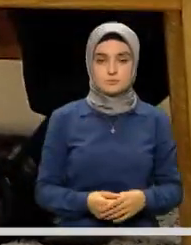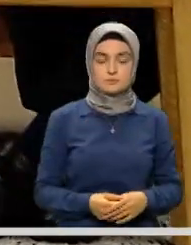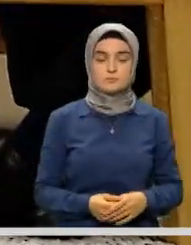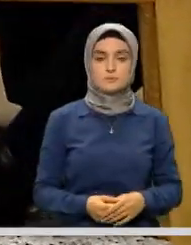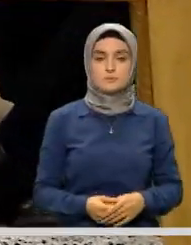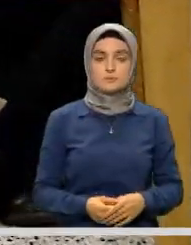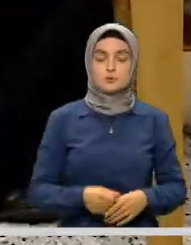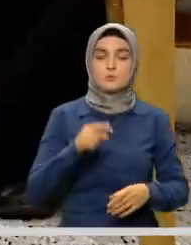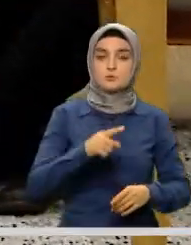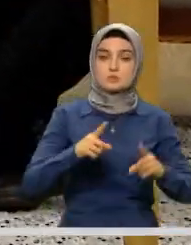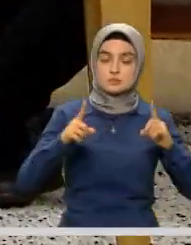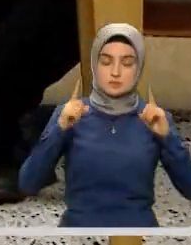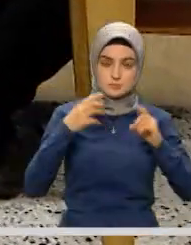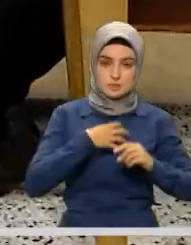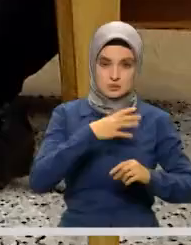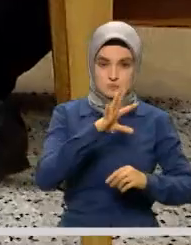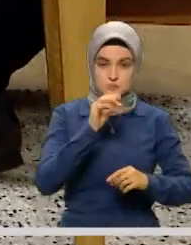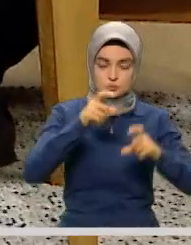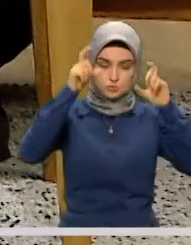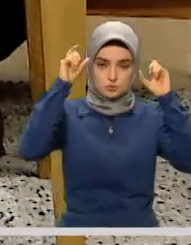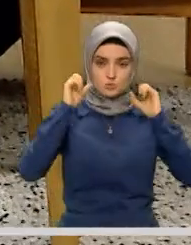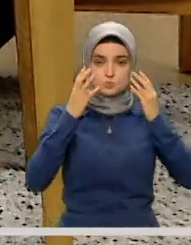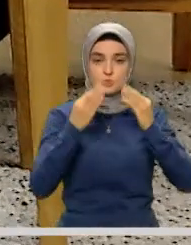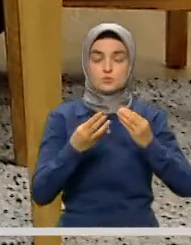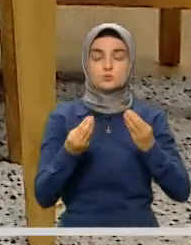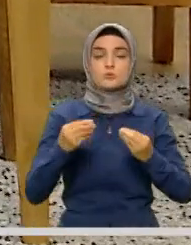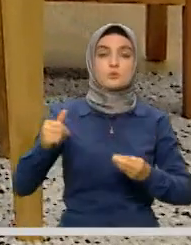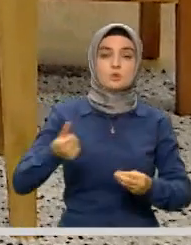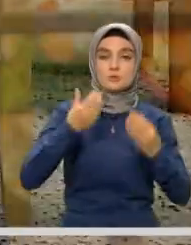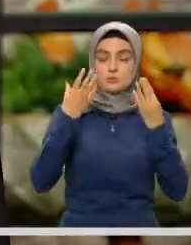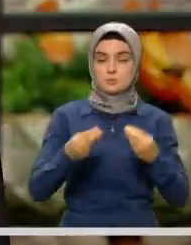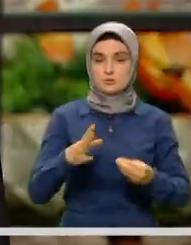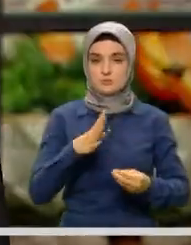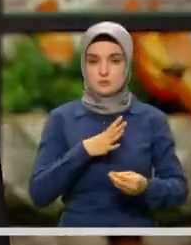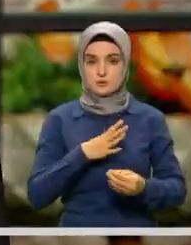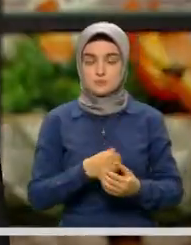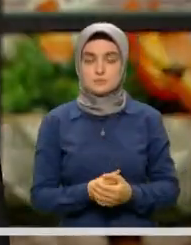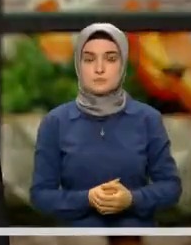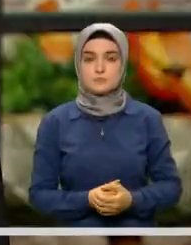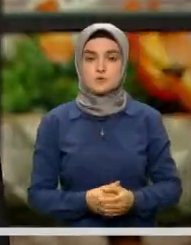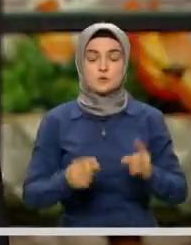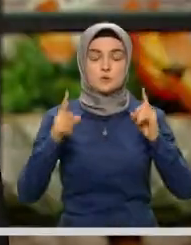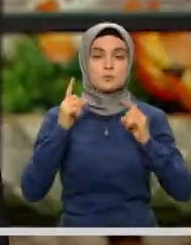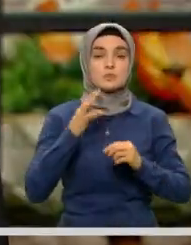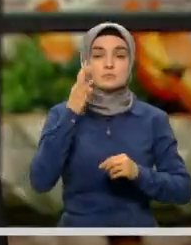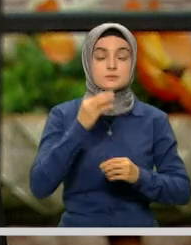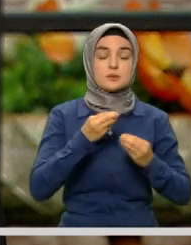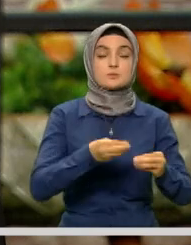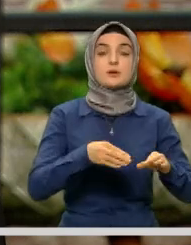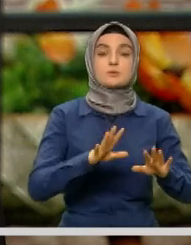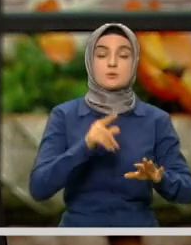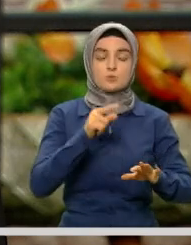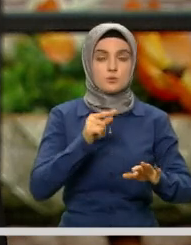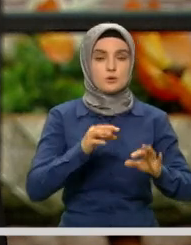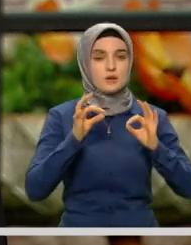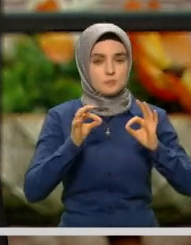hani tevbenin iradi boyutu, sorumluluk boyutu çok çok önemli. Tevbeyi hani kimseye bırakmadan her daim o şuurla